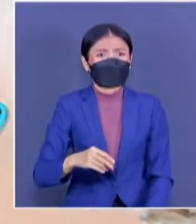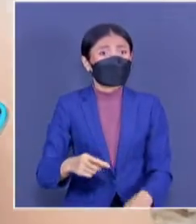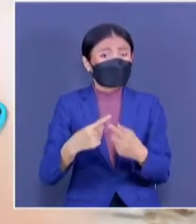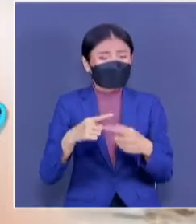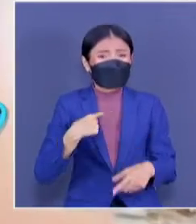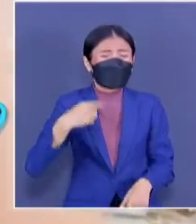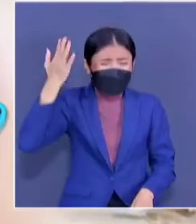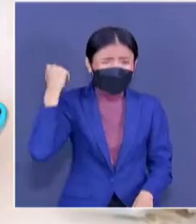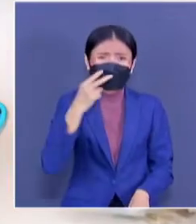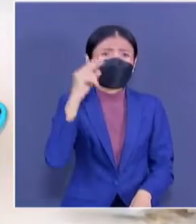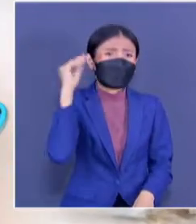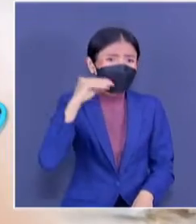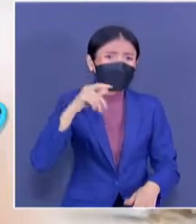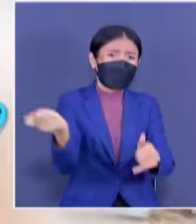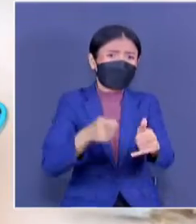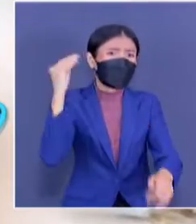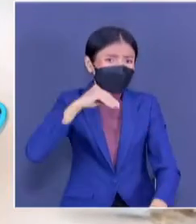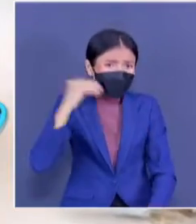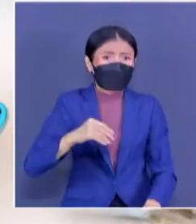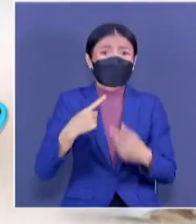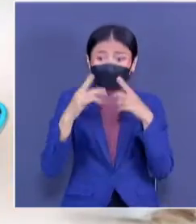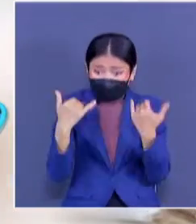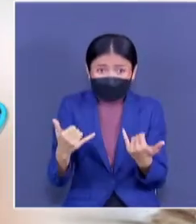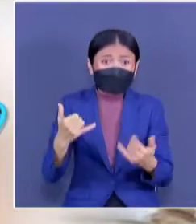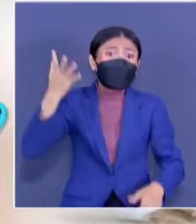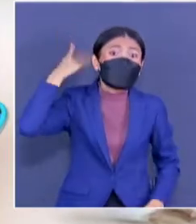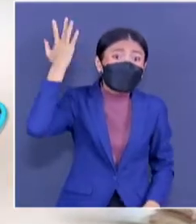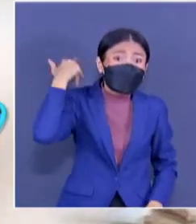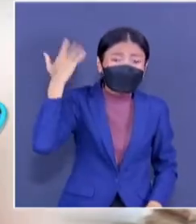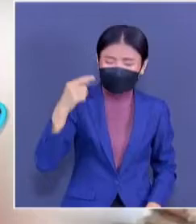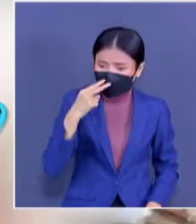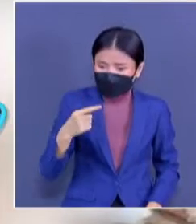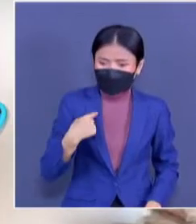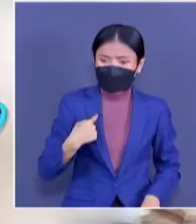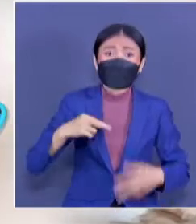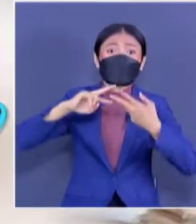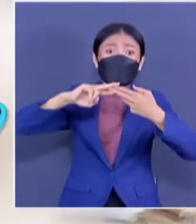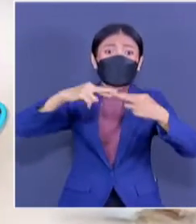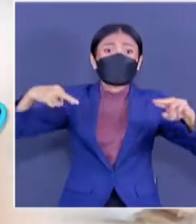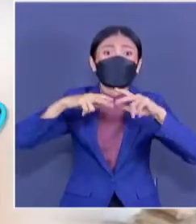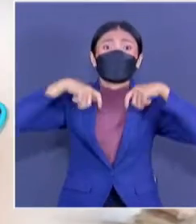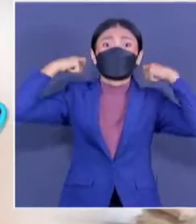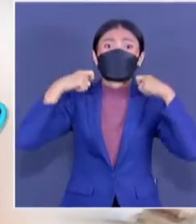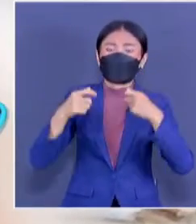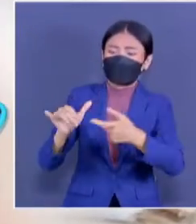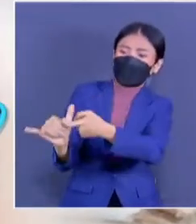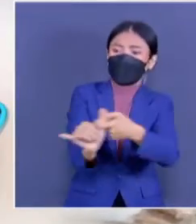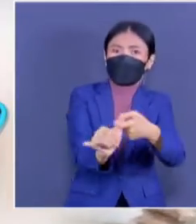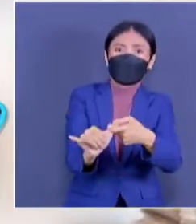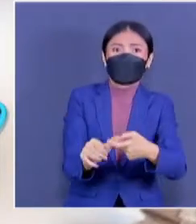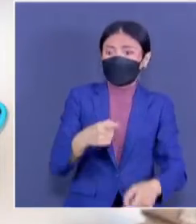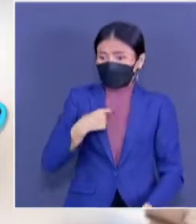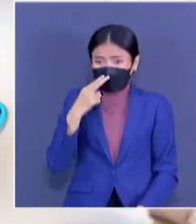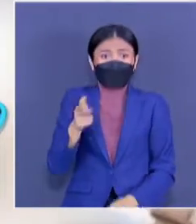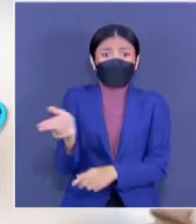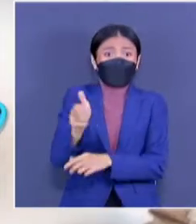รัดคอลูกมันแล้วมันดึงอ่ะคือความเราก็แบบไม่ใช่ว่าเราไม่มีลูกเราก็มีลูกใช่ไหมเราก็เลยบอกตามคลิปเลยหนูตามคลิปเลยหนูบอกเ